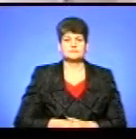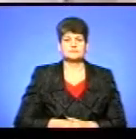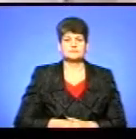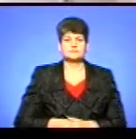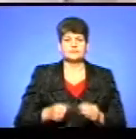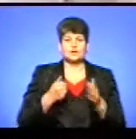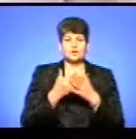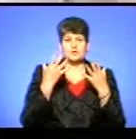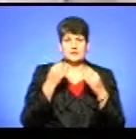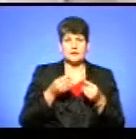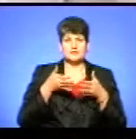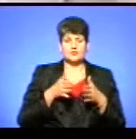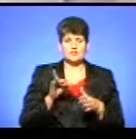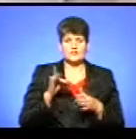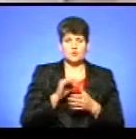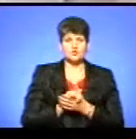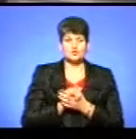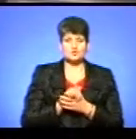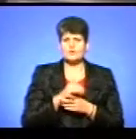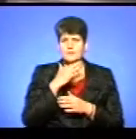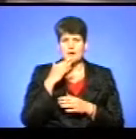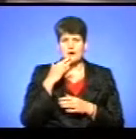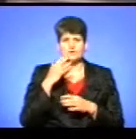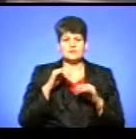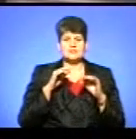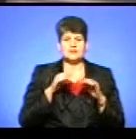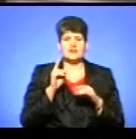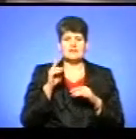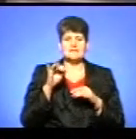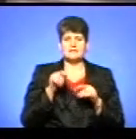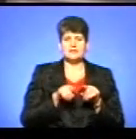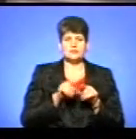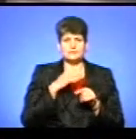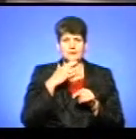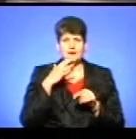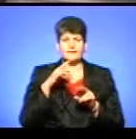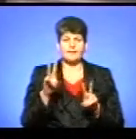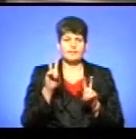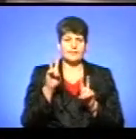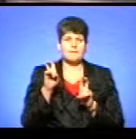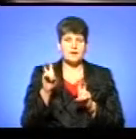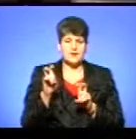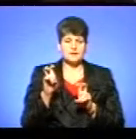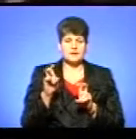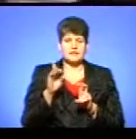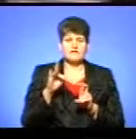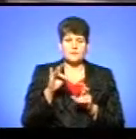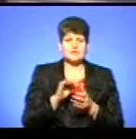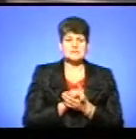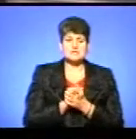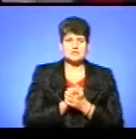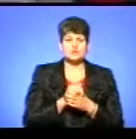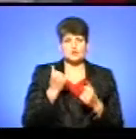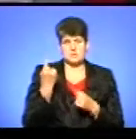До Дня народження Євросоюзу в університеті багато заходів, квестів теж дуже багато, а саме тематика Європейський Союз